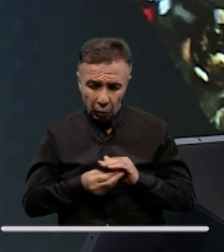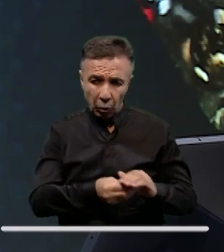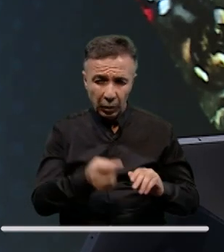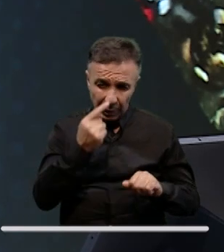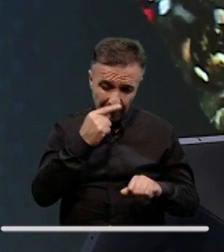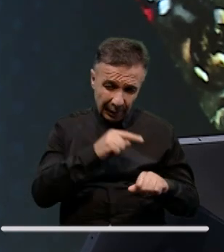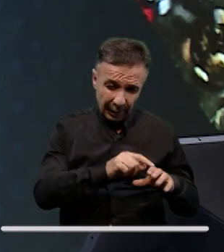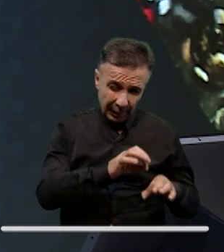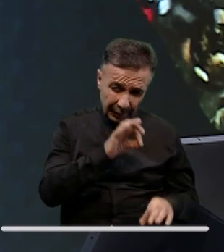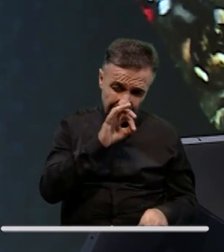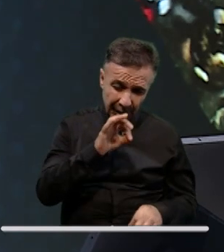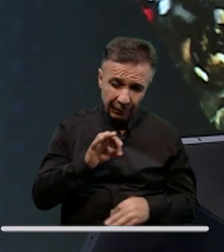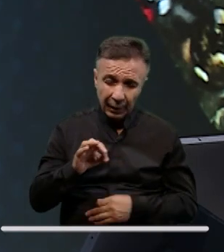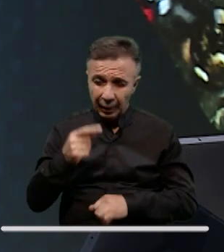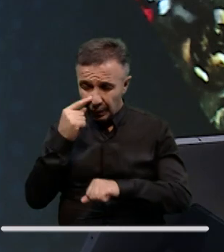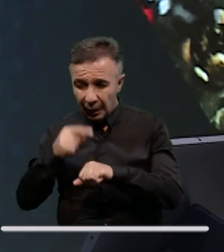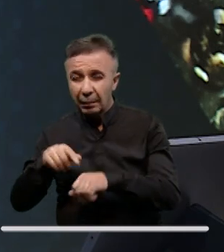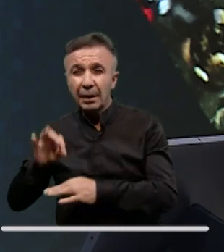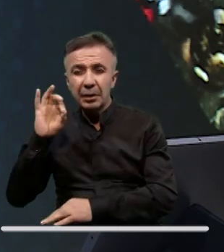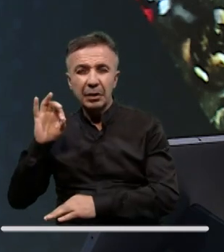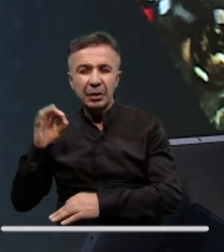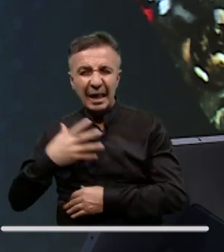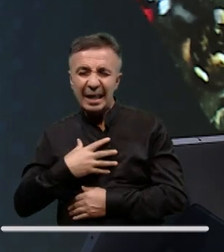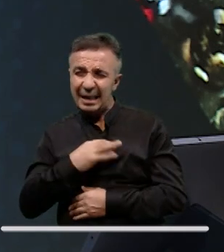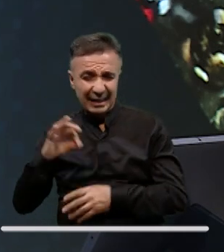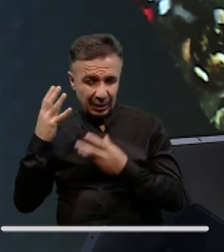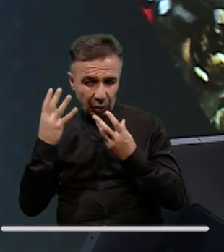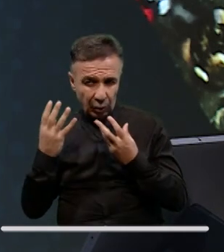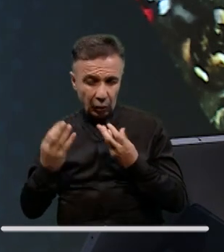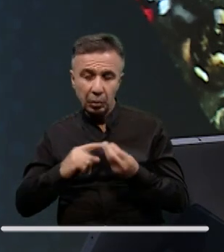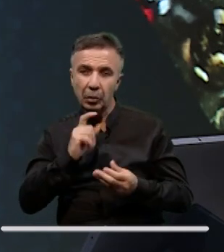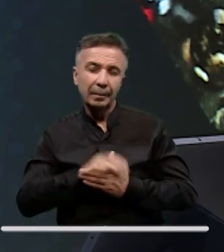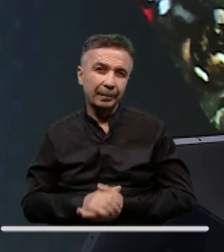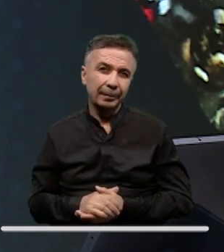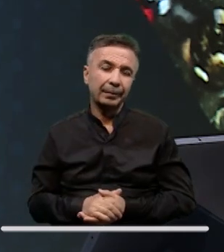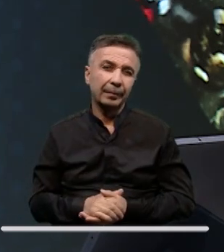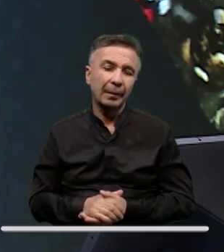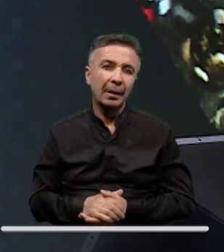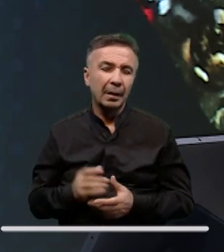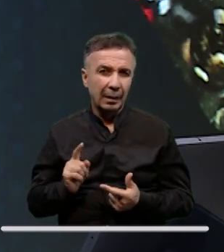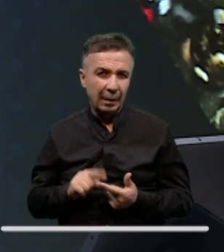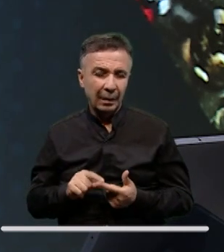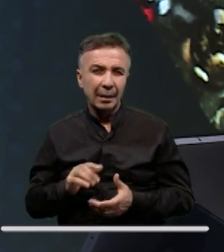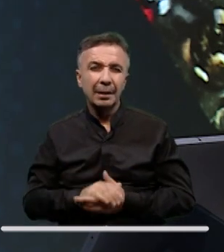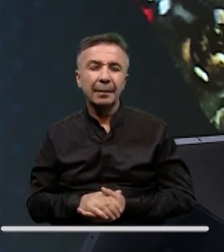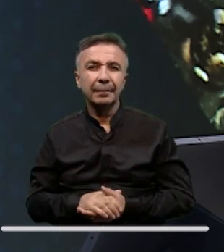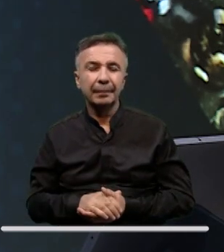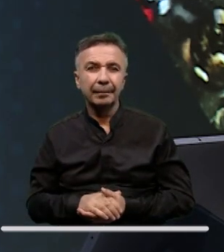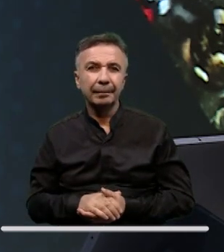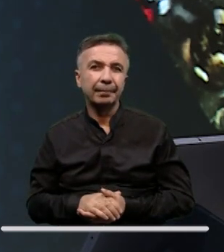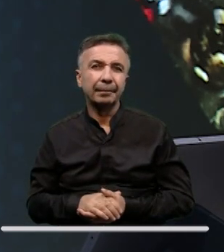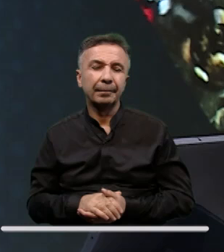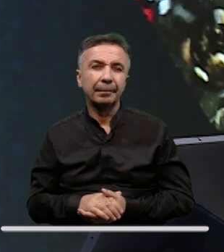dinden çıkar mı büyü yapıldığı söylenen kimse nasıl hareket etmeli bu birinci sorum sorunun devamı olarak da